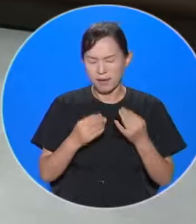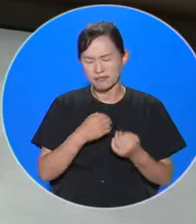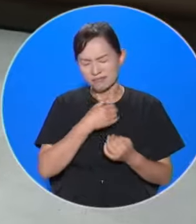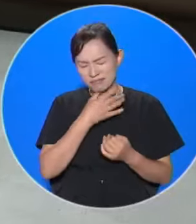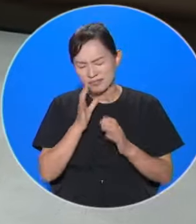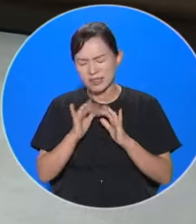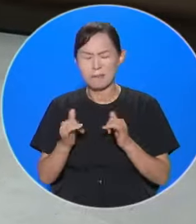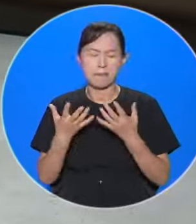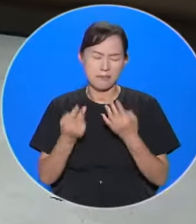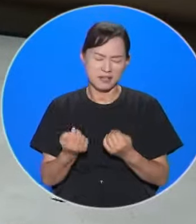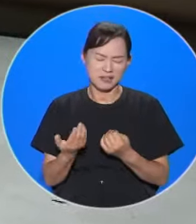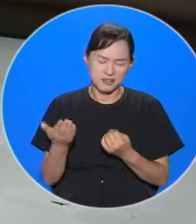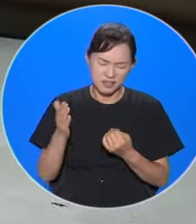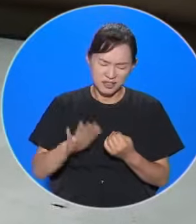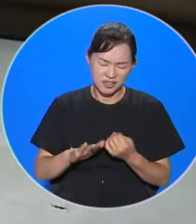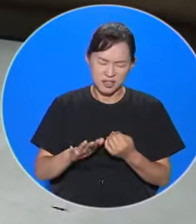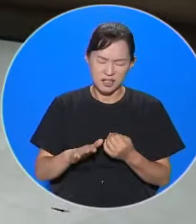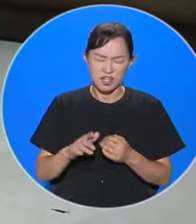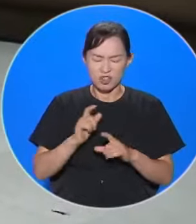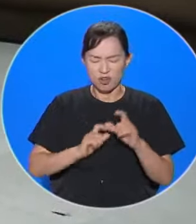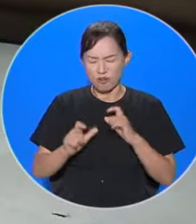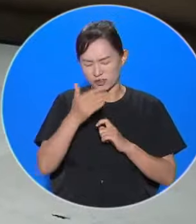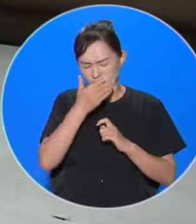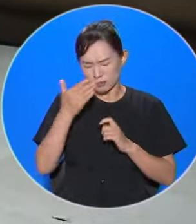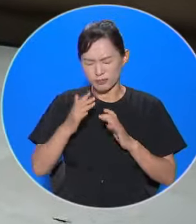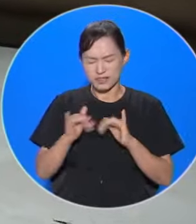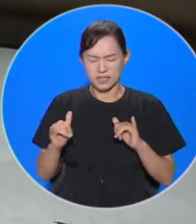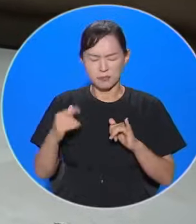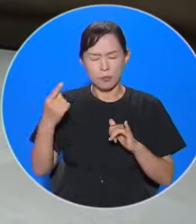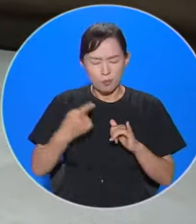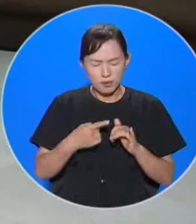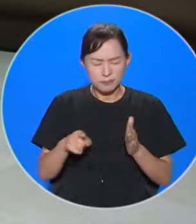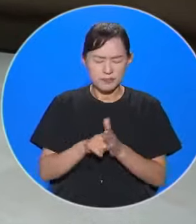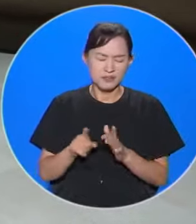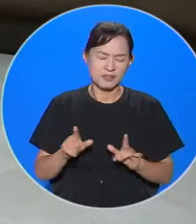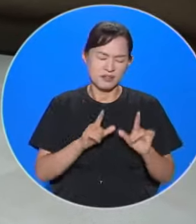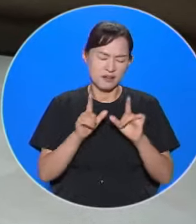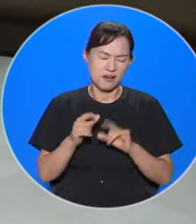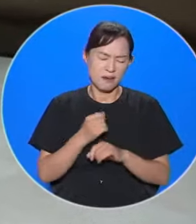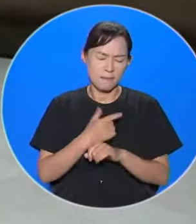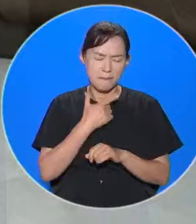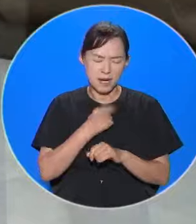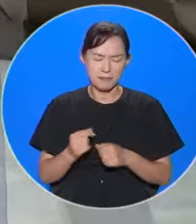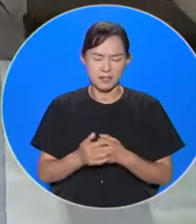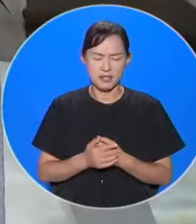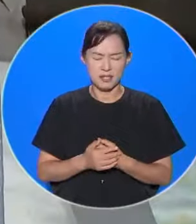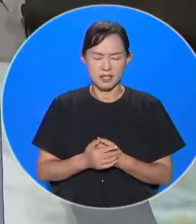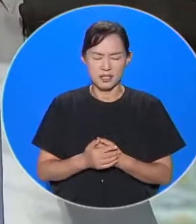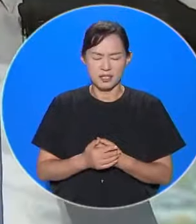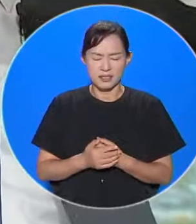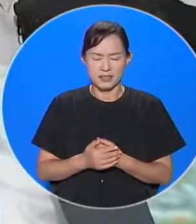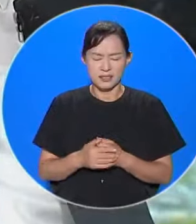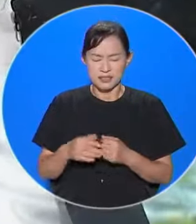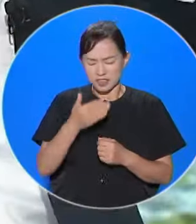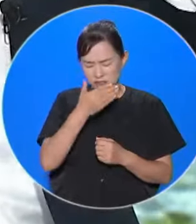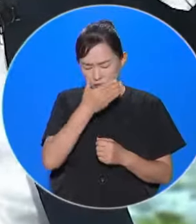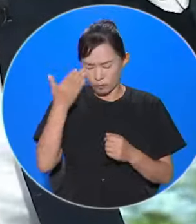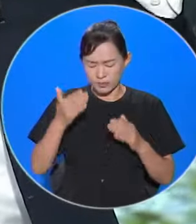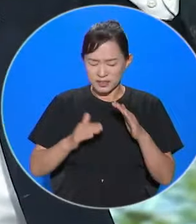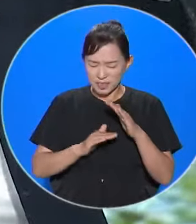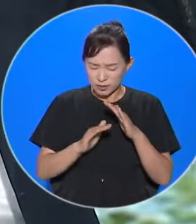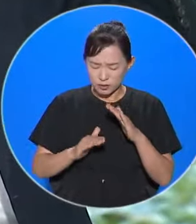없기는 좀 더 많은 젊은 분들이 믿음 생활하기 원합니다. 하나님, 주변에 있는 많은 젊은 가정들이 주님 전으로 나와 예배할